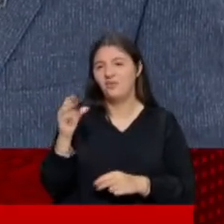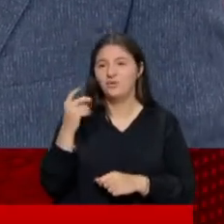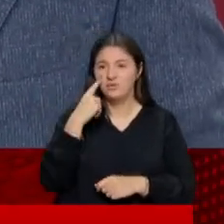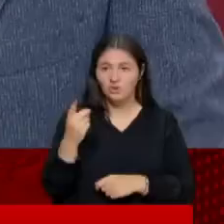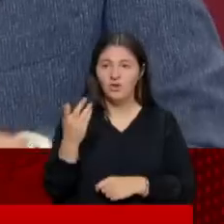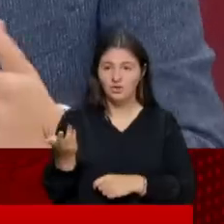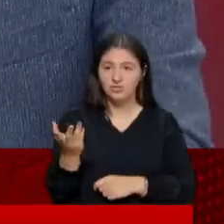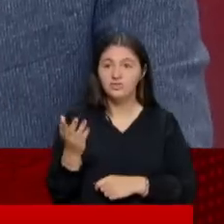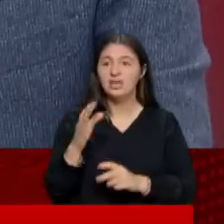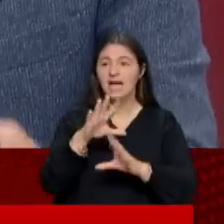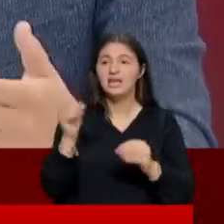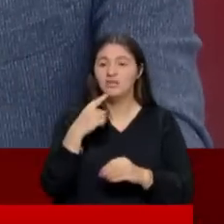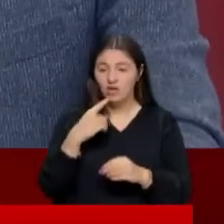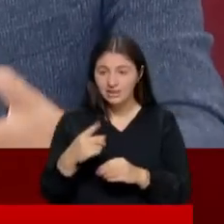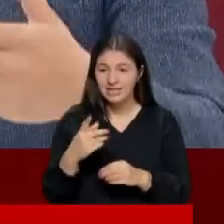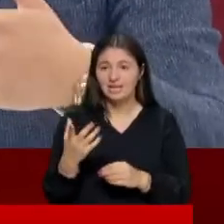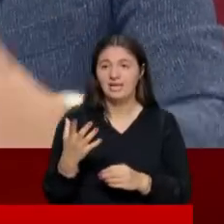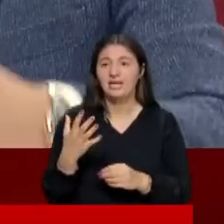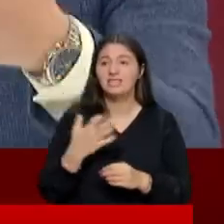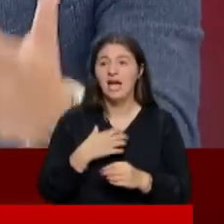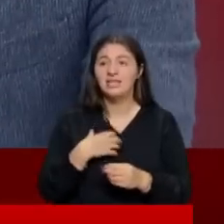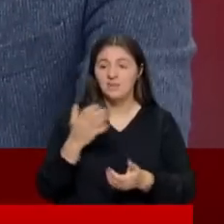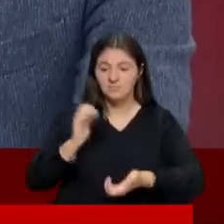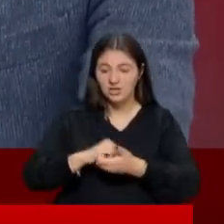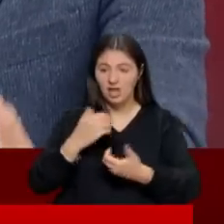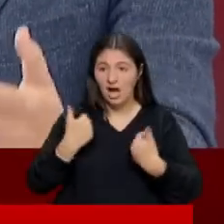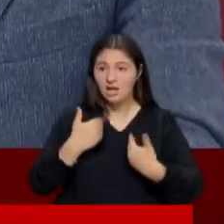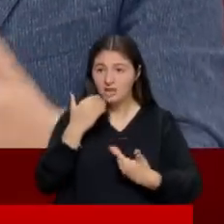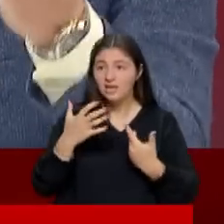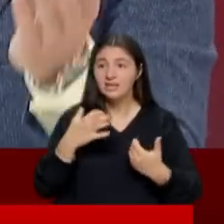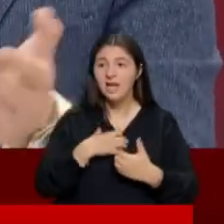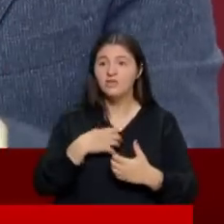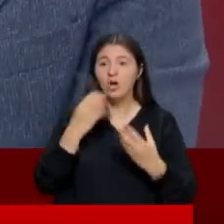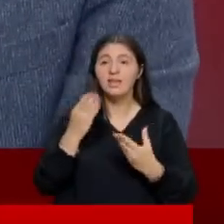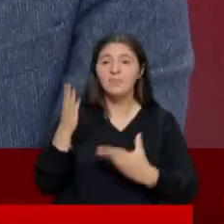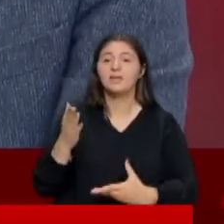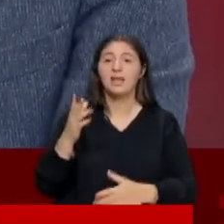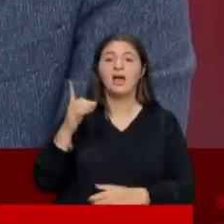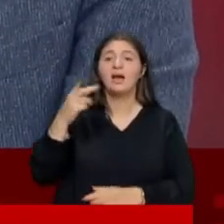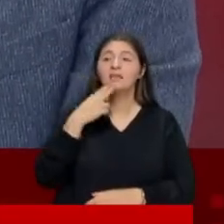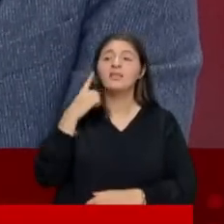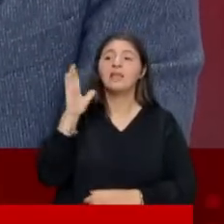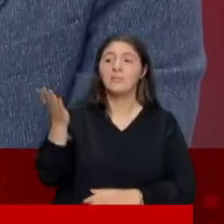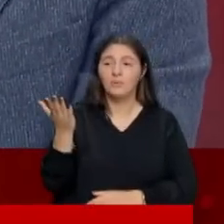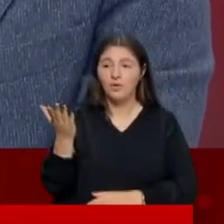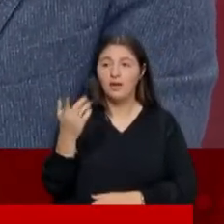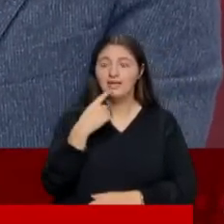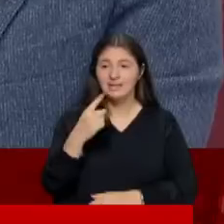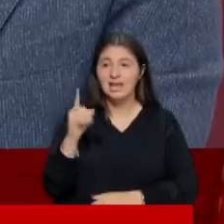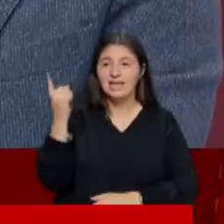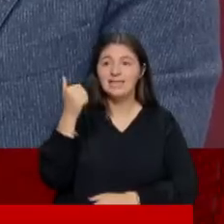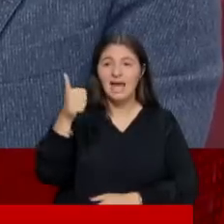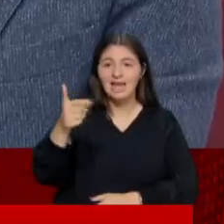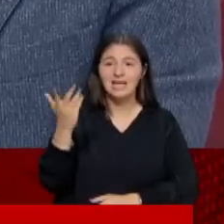Yani herkes diyor ki kendi bildiğin durumunu anlatırken kendisine olanlar bile gönderdi yani dinlemiyor diye Onlar leğenin